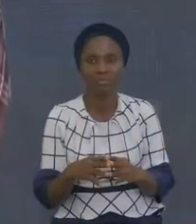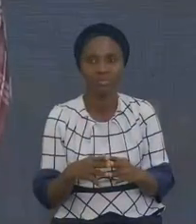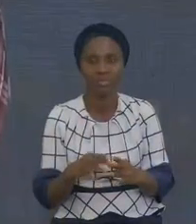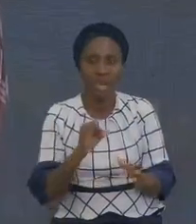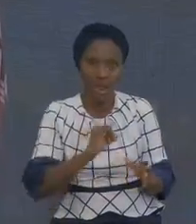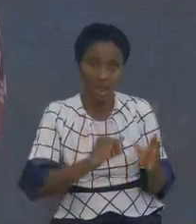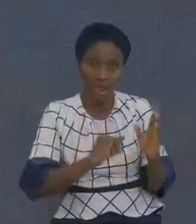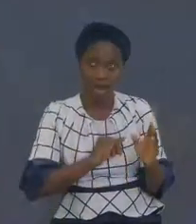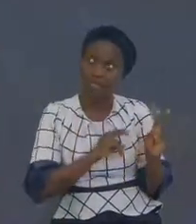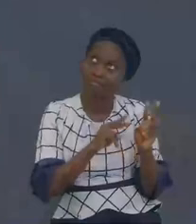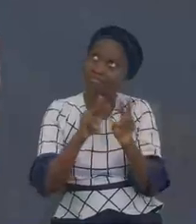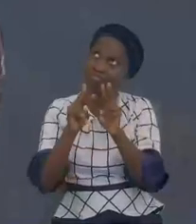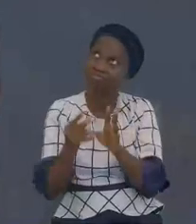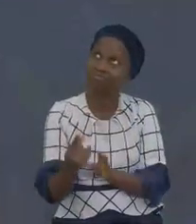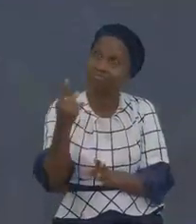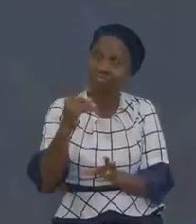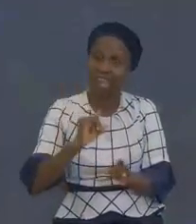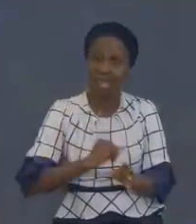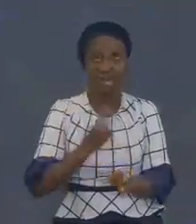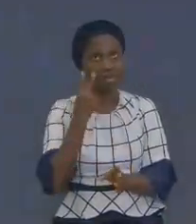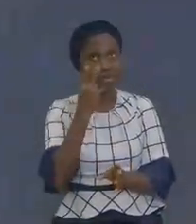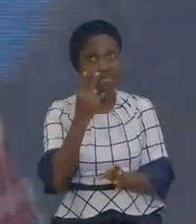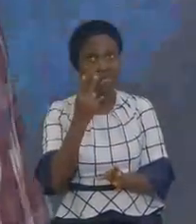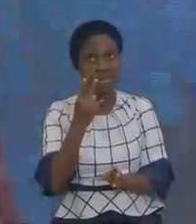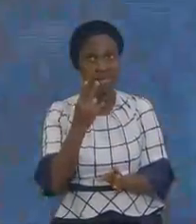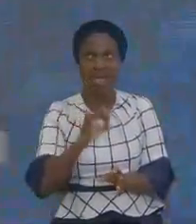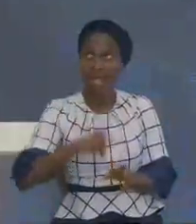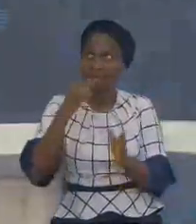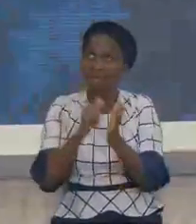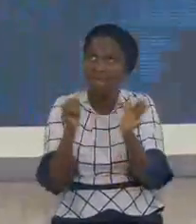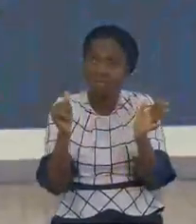Je dis, voici là où je suis destiné.